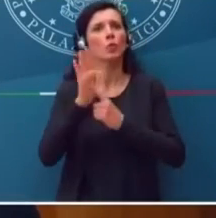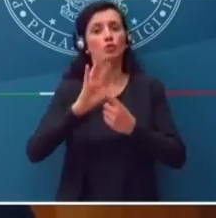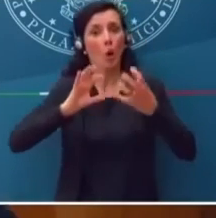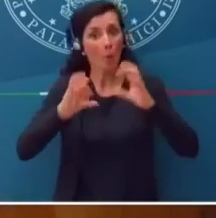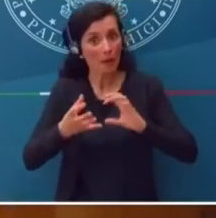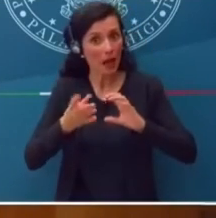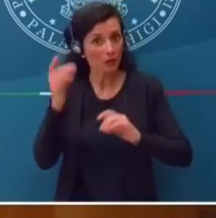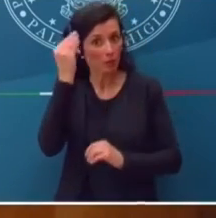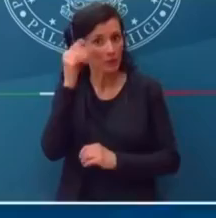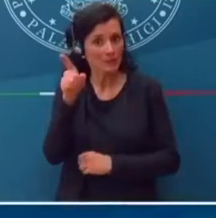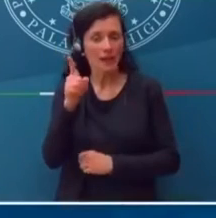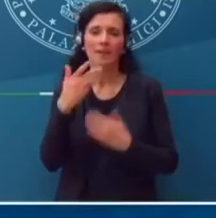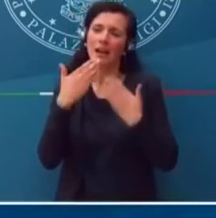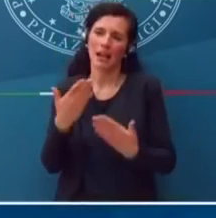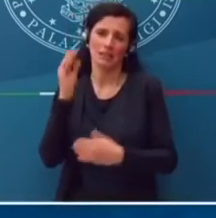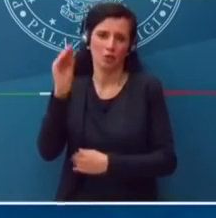la mia domanda, grazie.